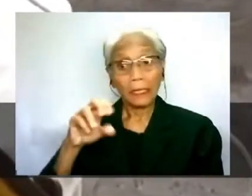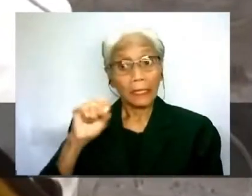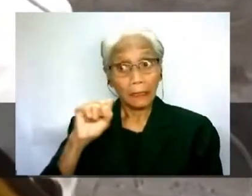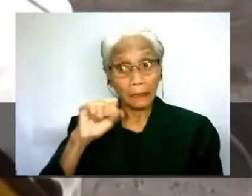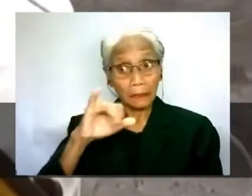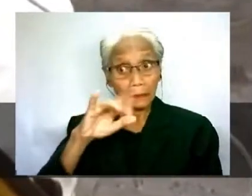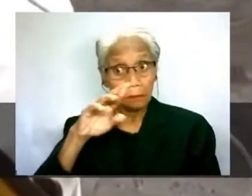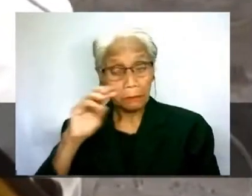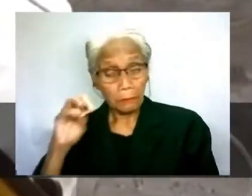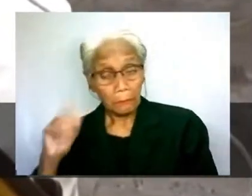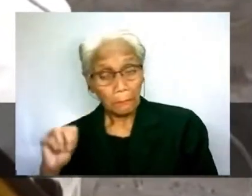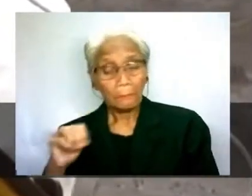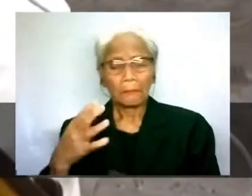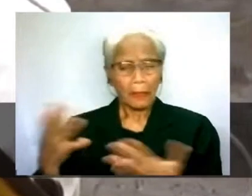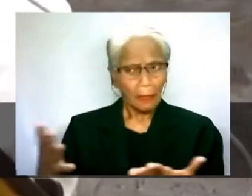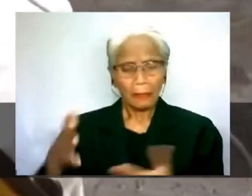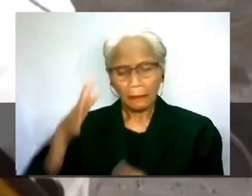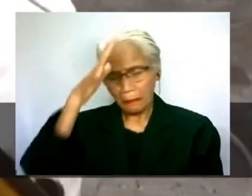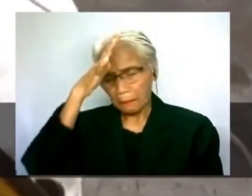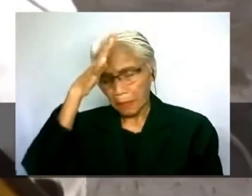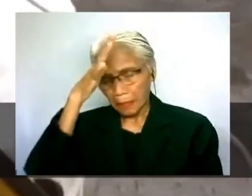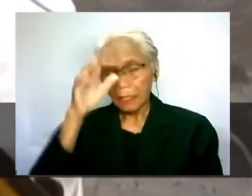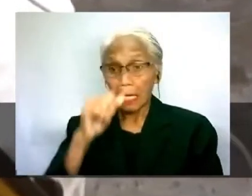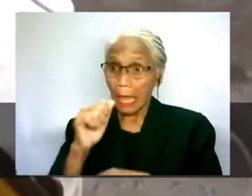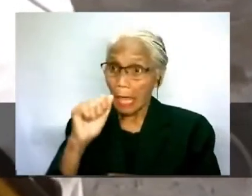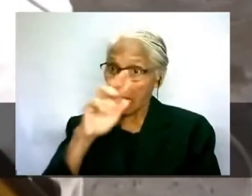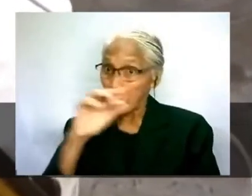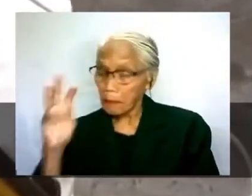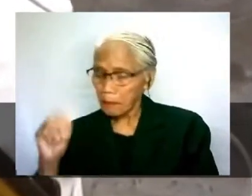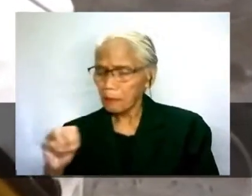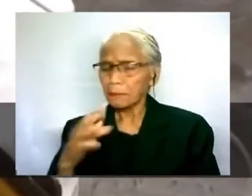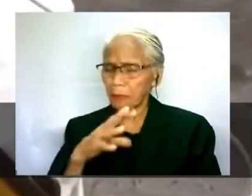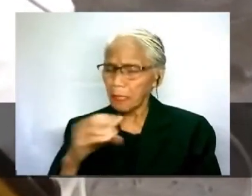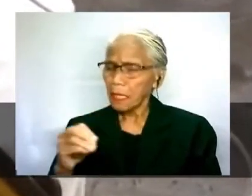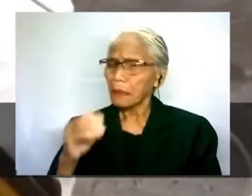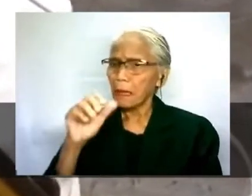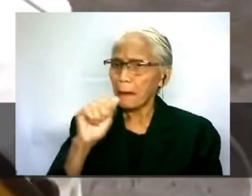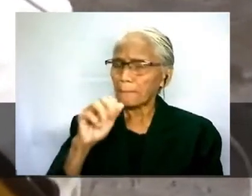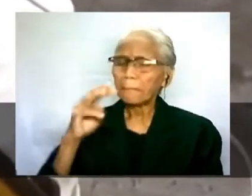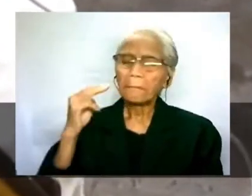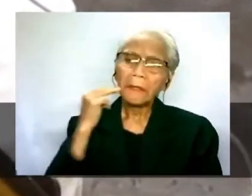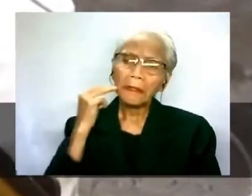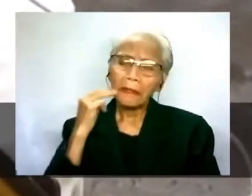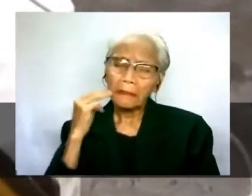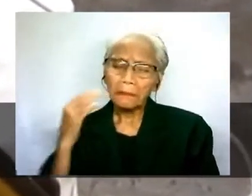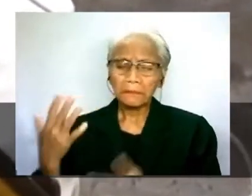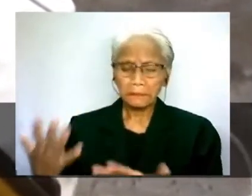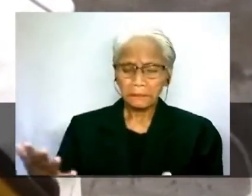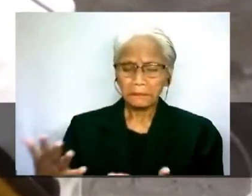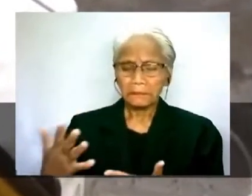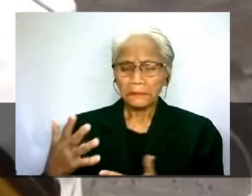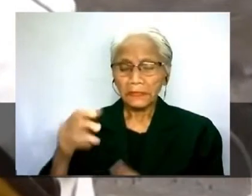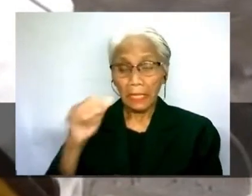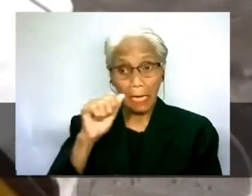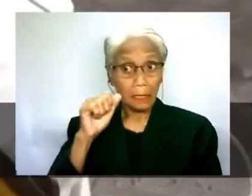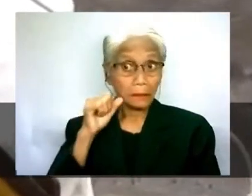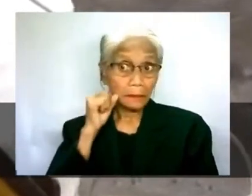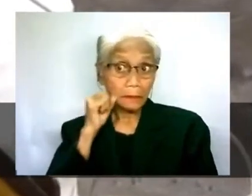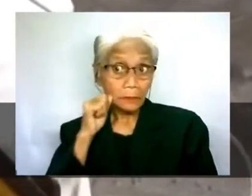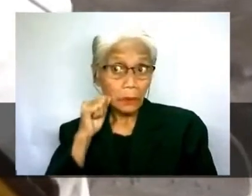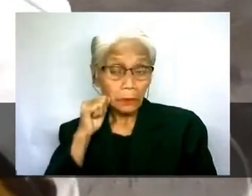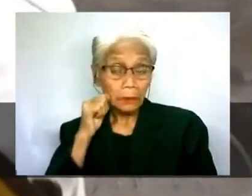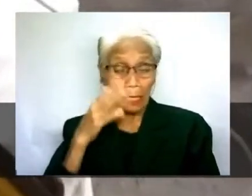Aram. Si Aram ang ama ni Aminadab. Si Aminadab ang ama ni Naason na ama naman ni